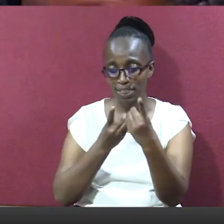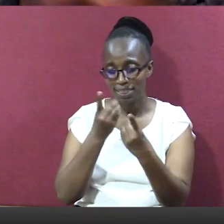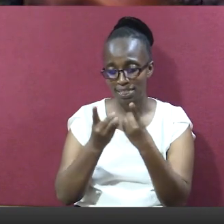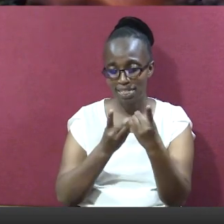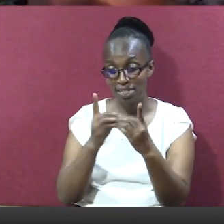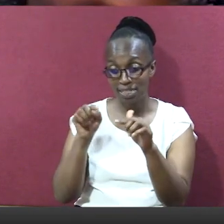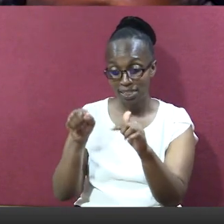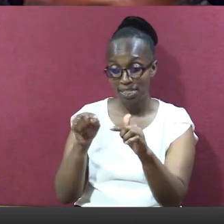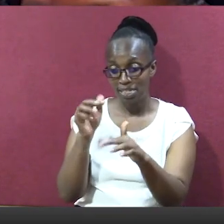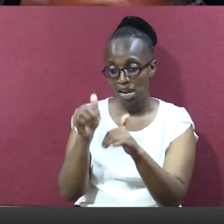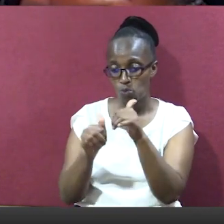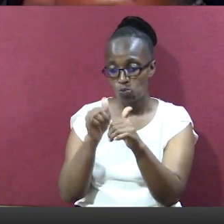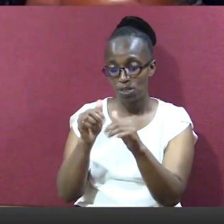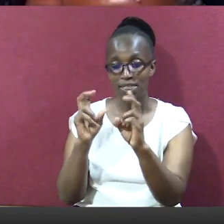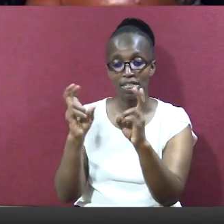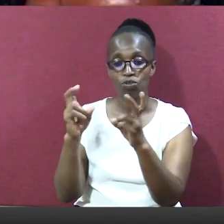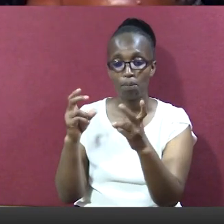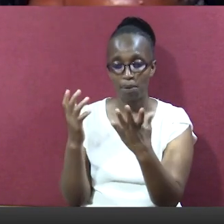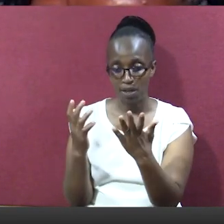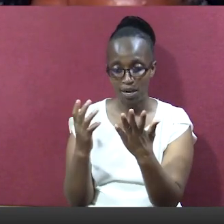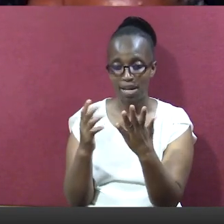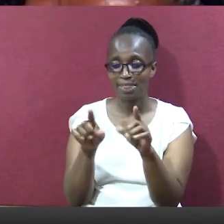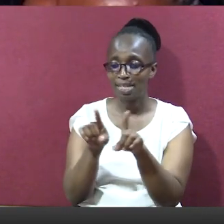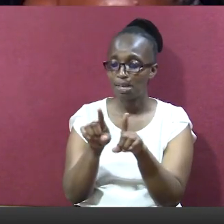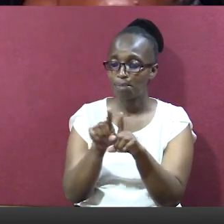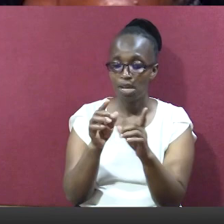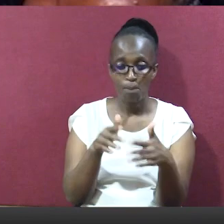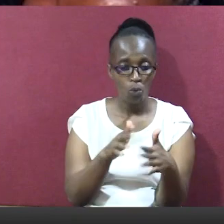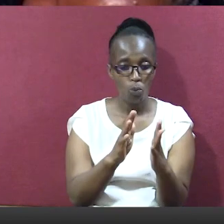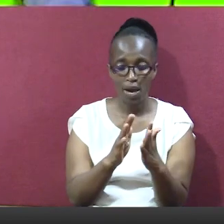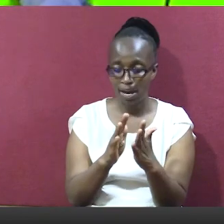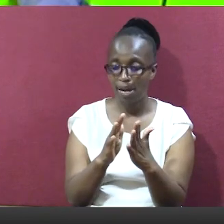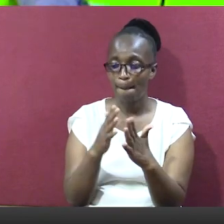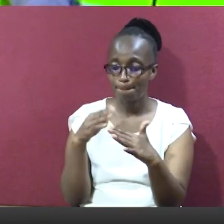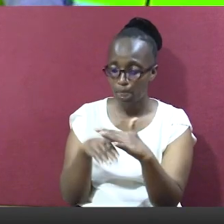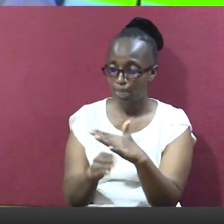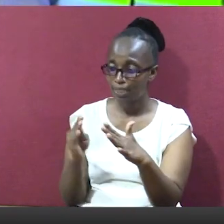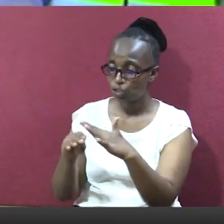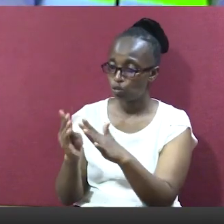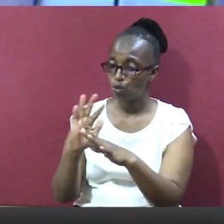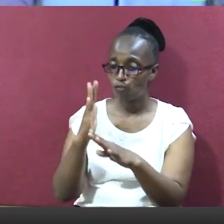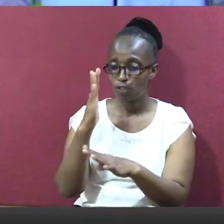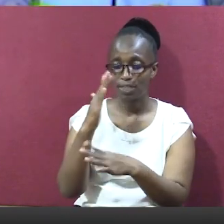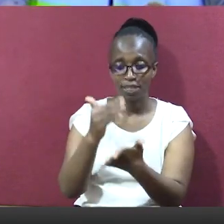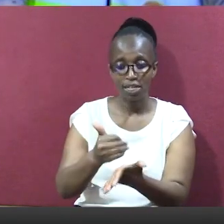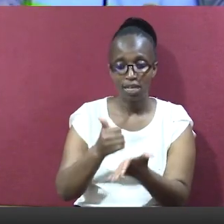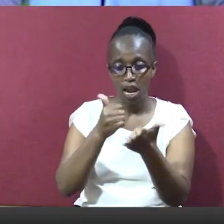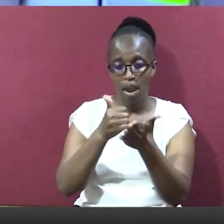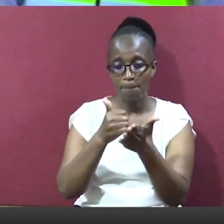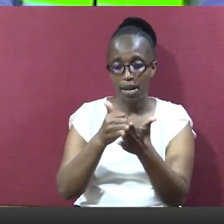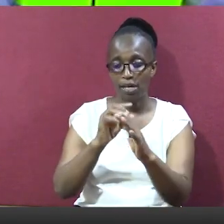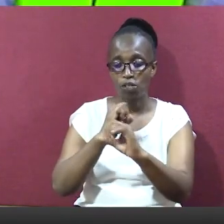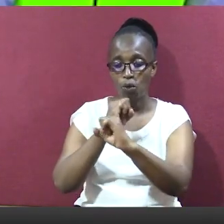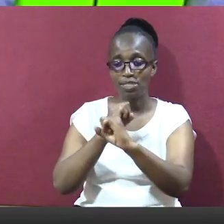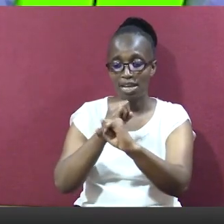change tunayozungumzia, haya masuala ya mabadiliko ya hali ya anga ni masuala yapi. Jinsi ambavyo upanzi wa miti